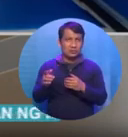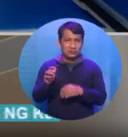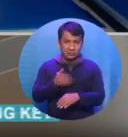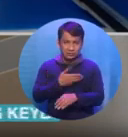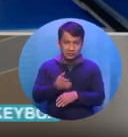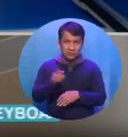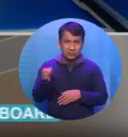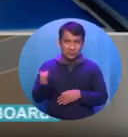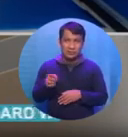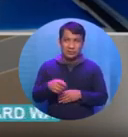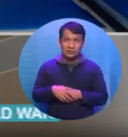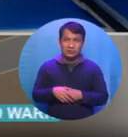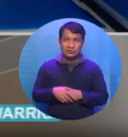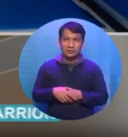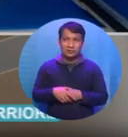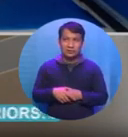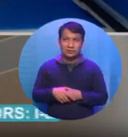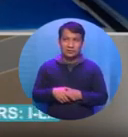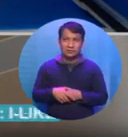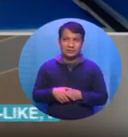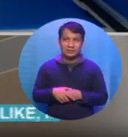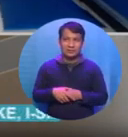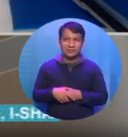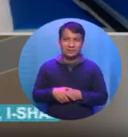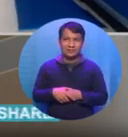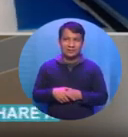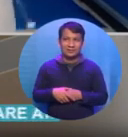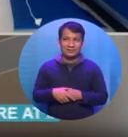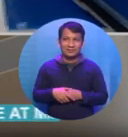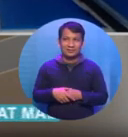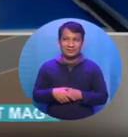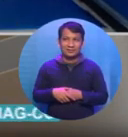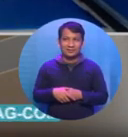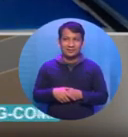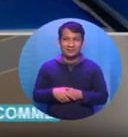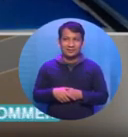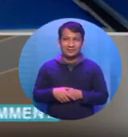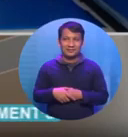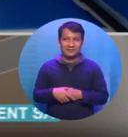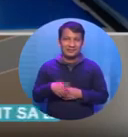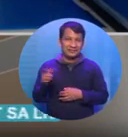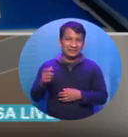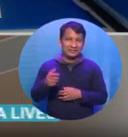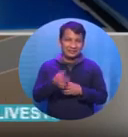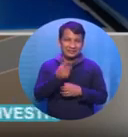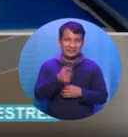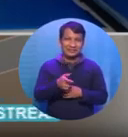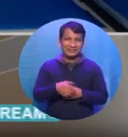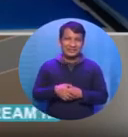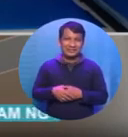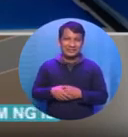kumanta? Ay. Nako po. Oh. Nakakasama lang po minsan, sir, pag nasa mood po. Si